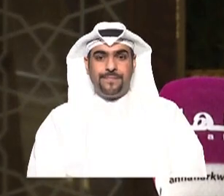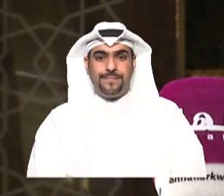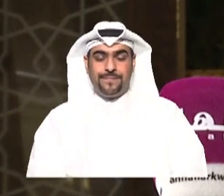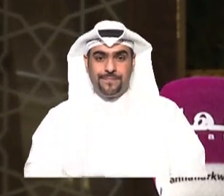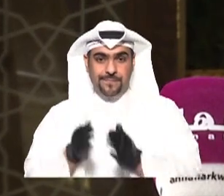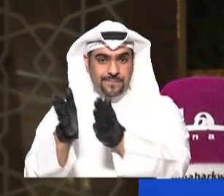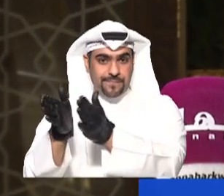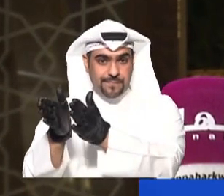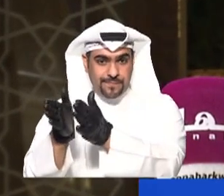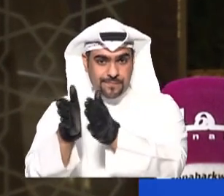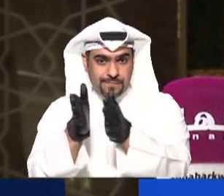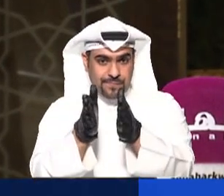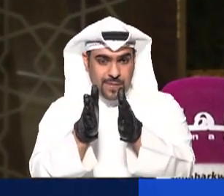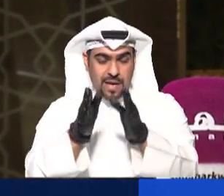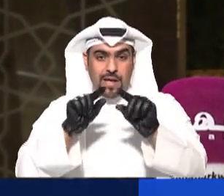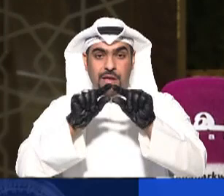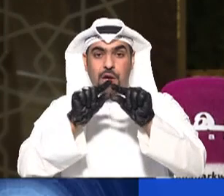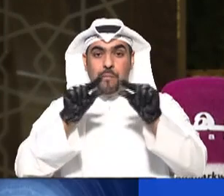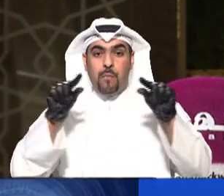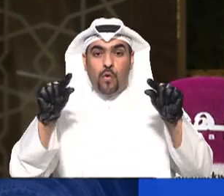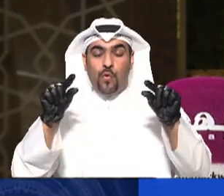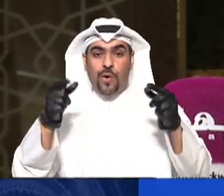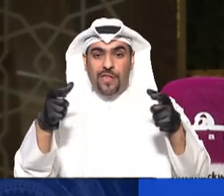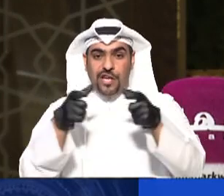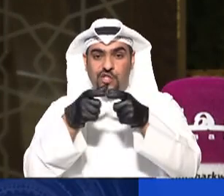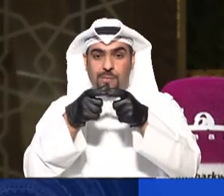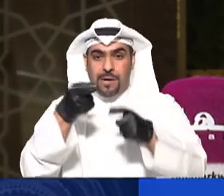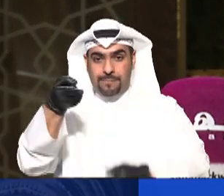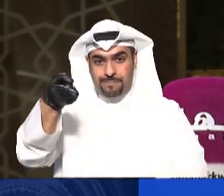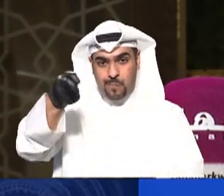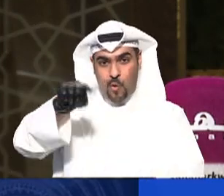بالنسبة لجلسة الغد، كما